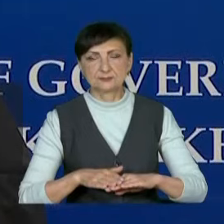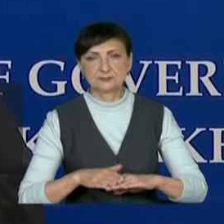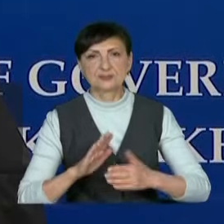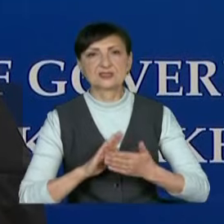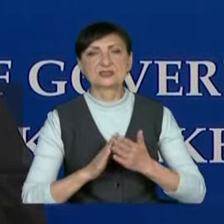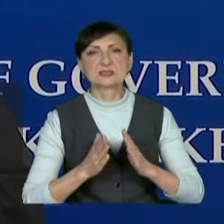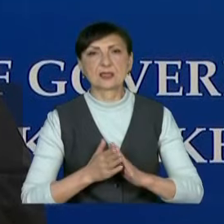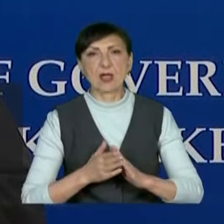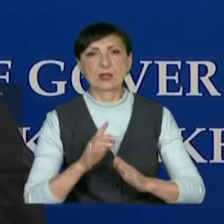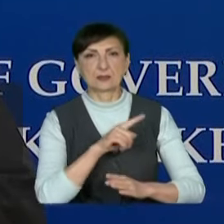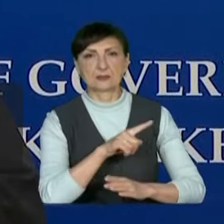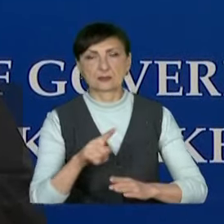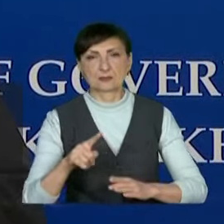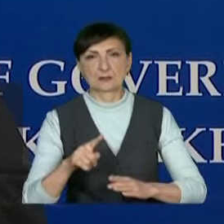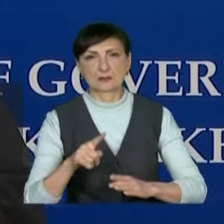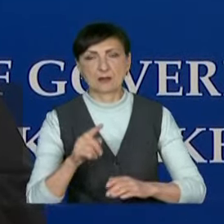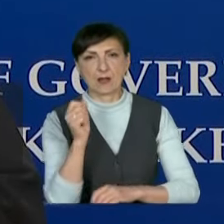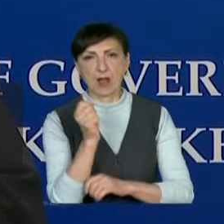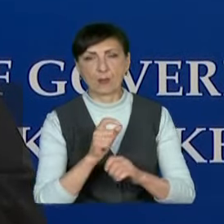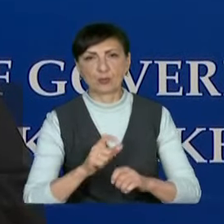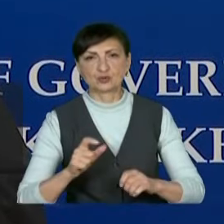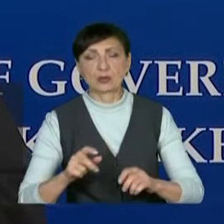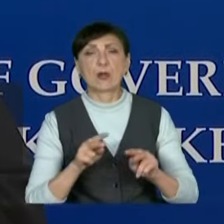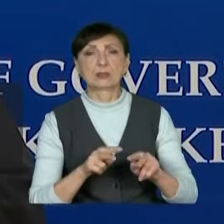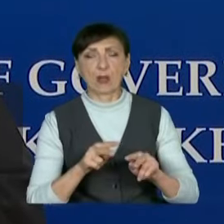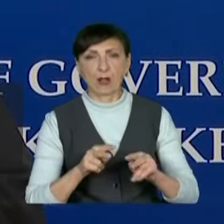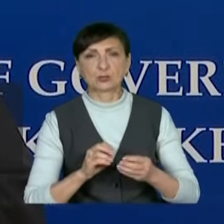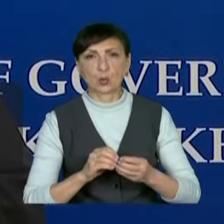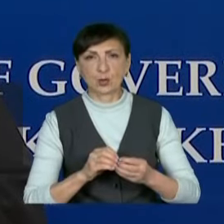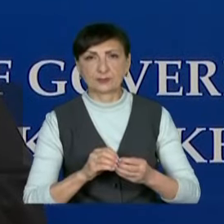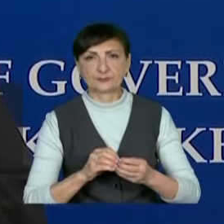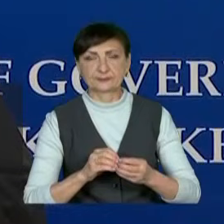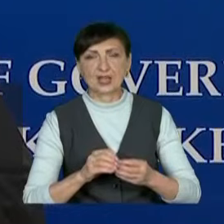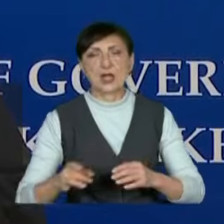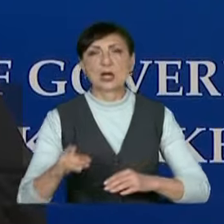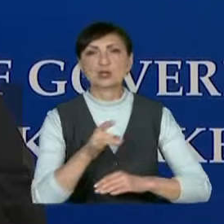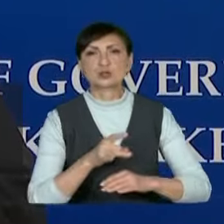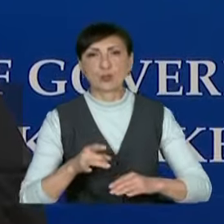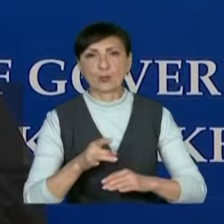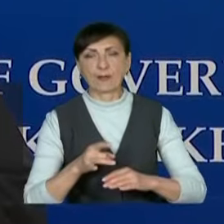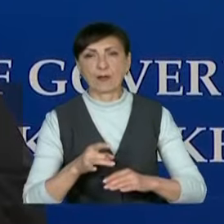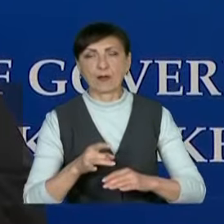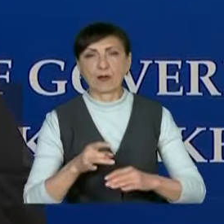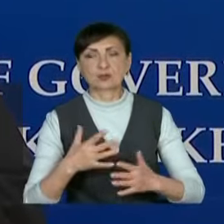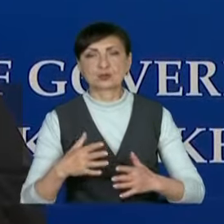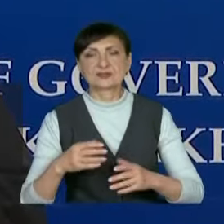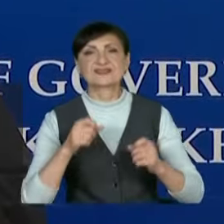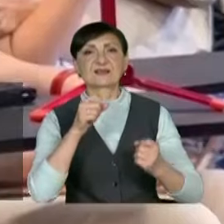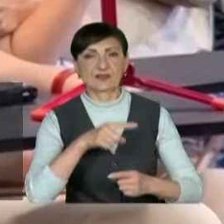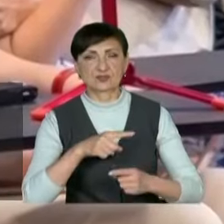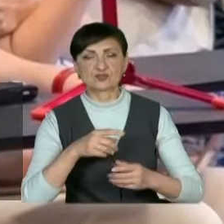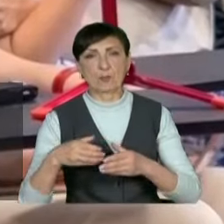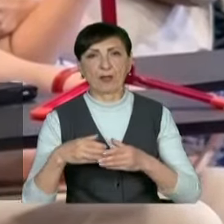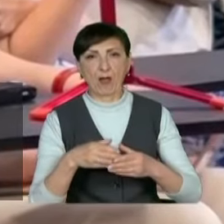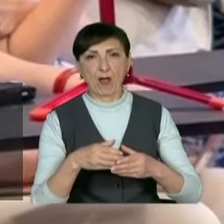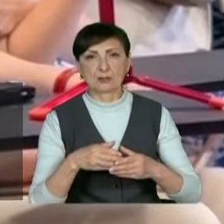состояние этих пациентов на контроле. Из республики соответствующая бригада там на месте с